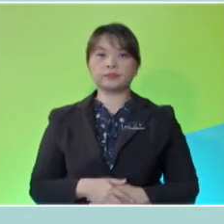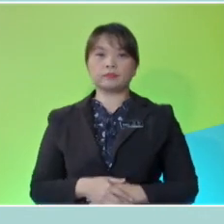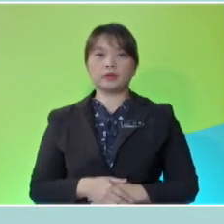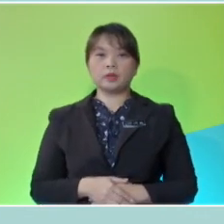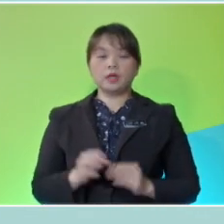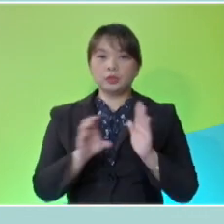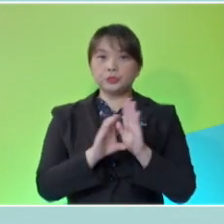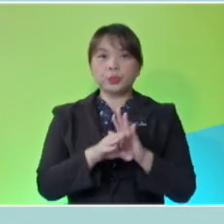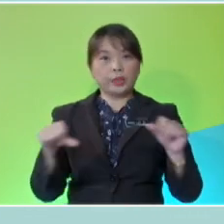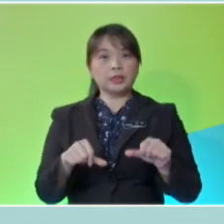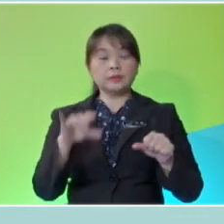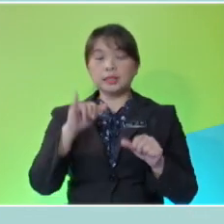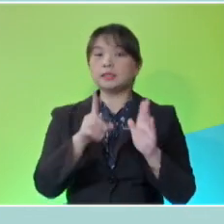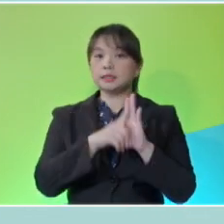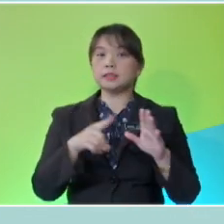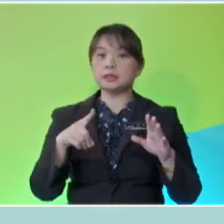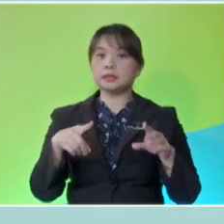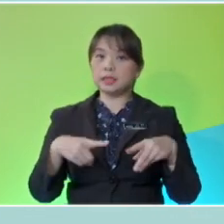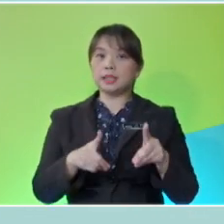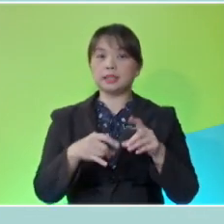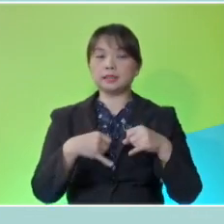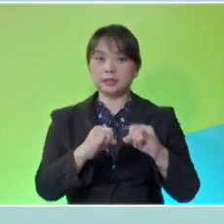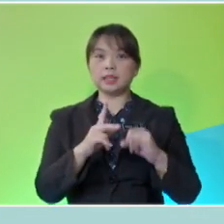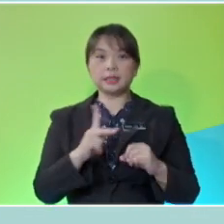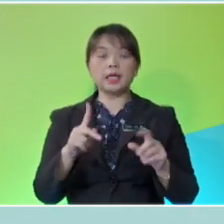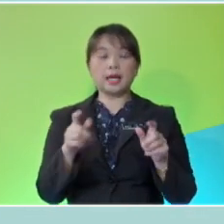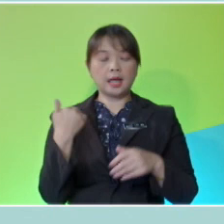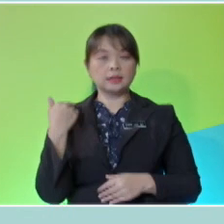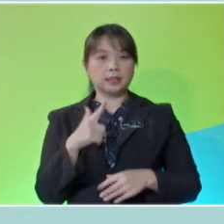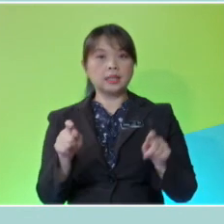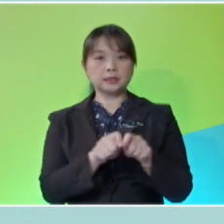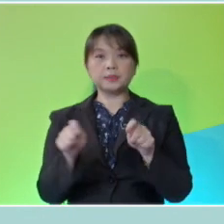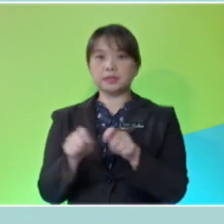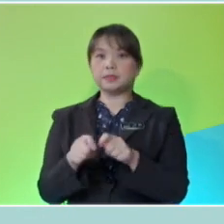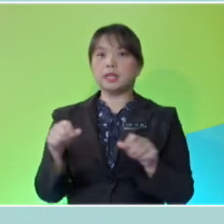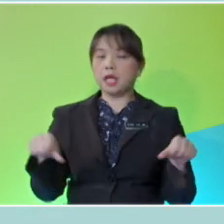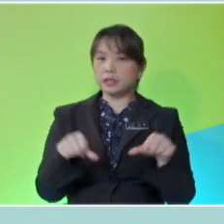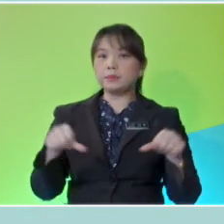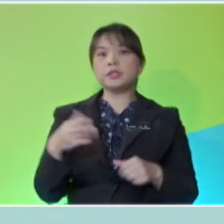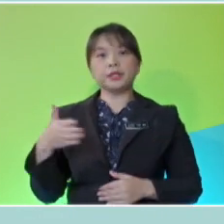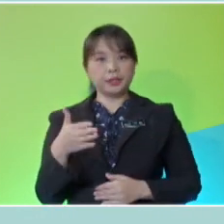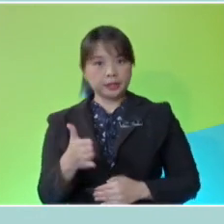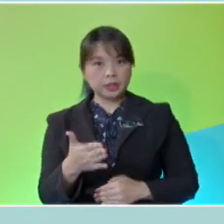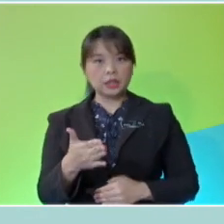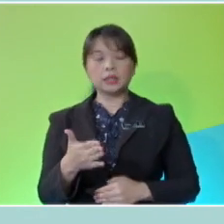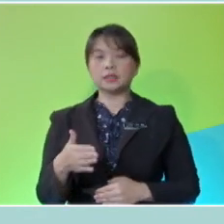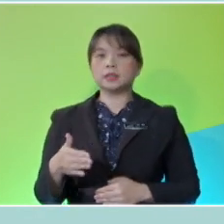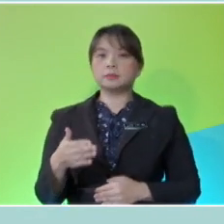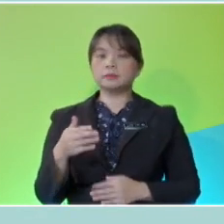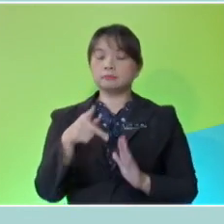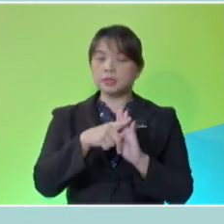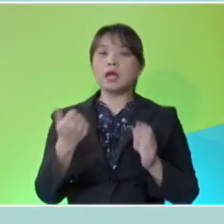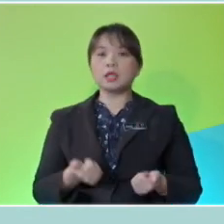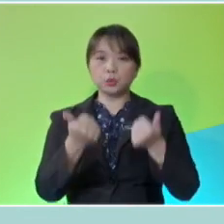activity yang dapat dijalankan di kawasan kesaliran adalah seperti activity perikanan pengangkutan dan juga pelangsungan